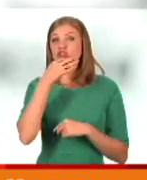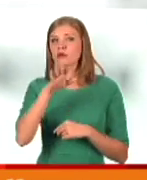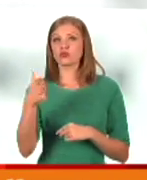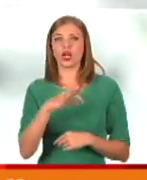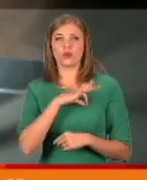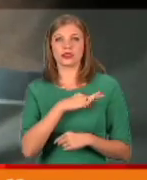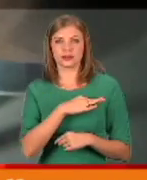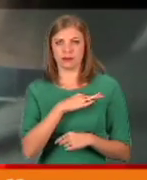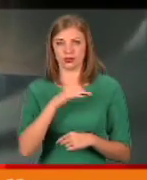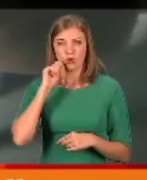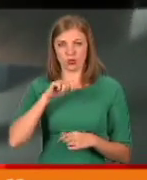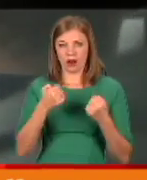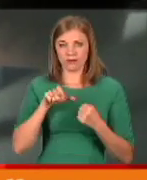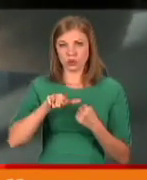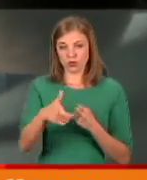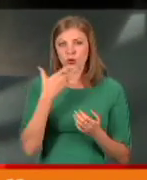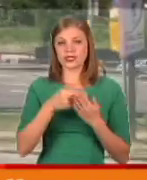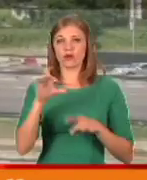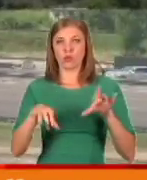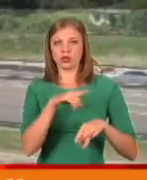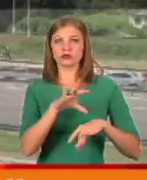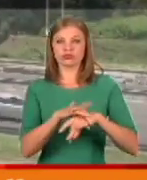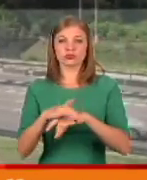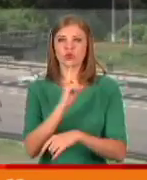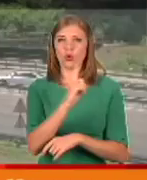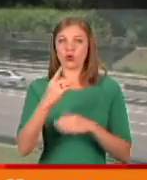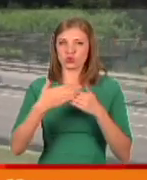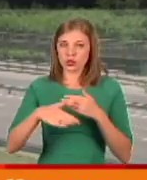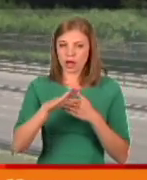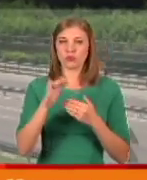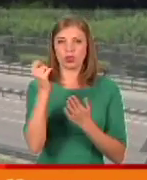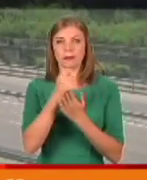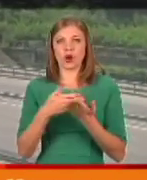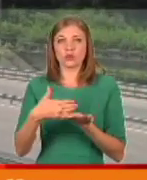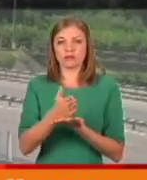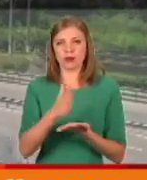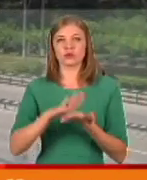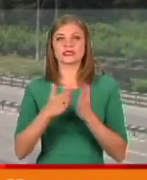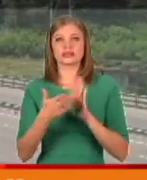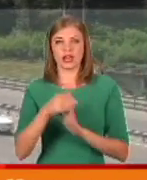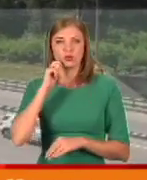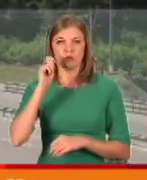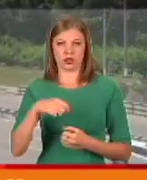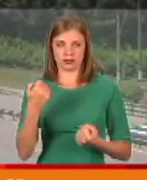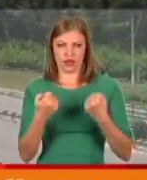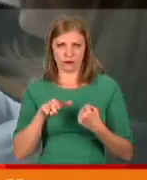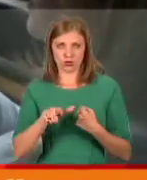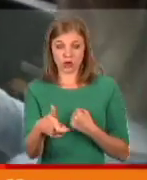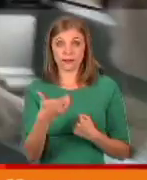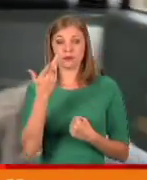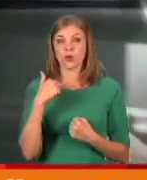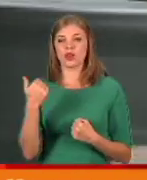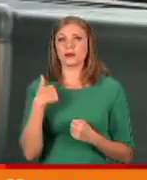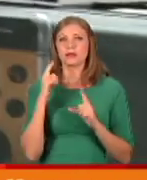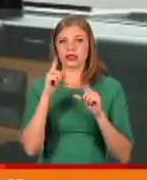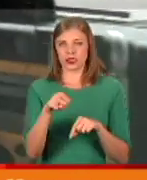будь-якого інспектора Укравтодору своїми колесами вони фіксують кожну ямку і малюють мапу стану вітчизняних автошляхів. Коли ми